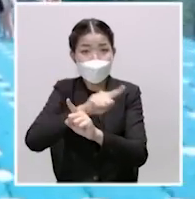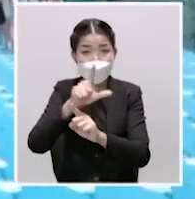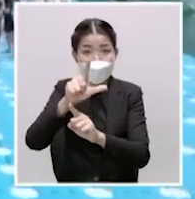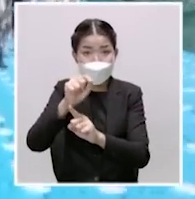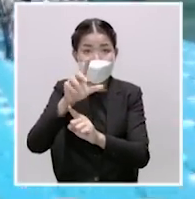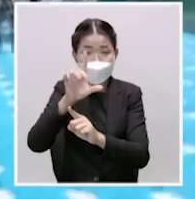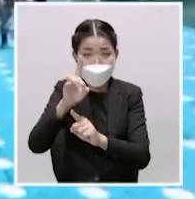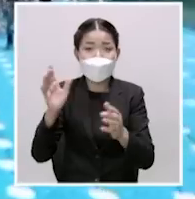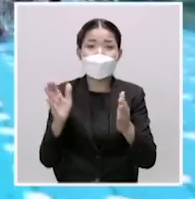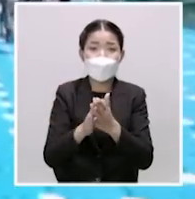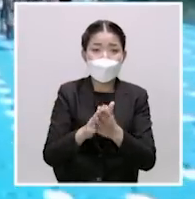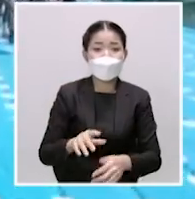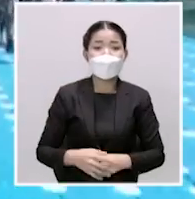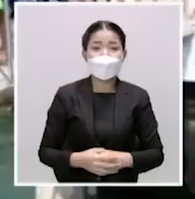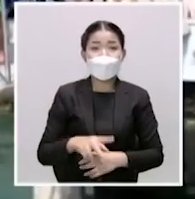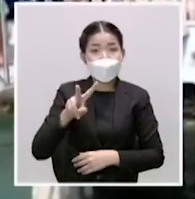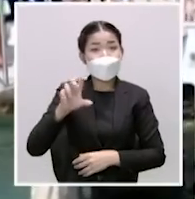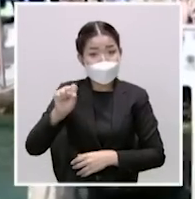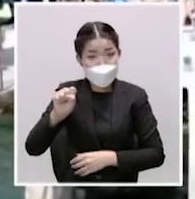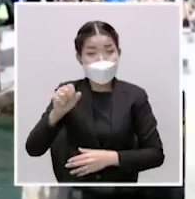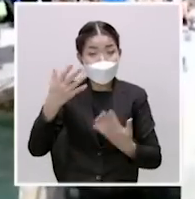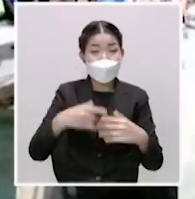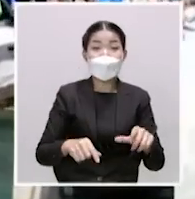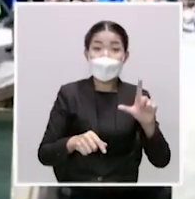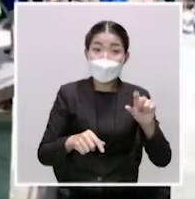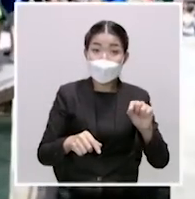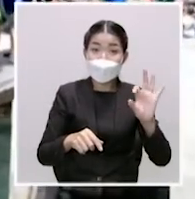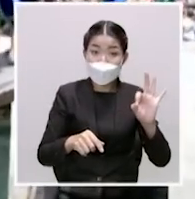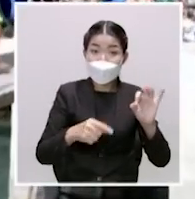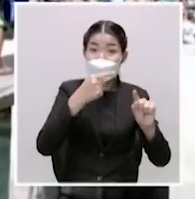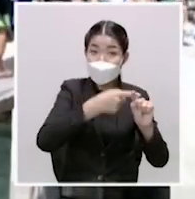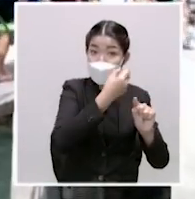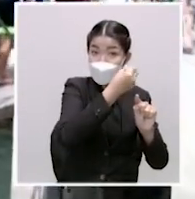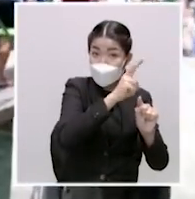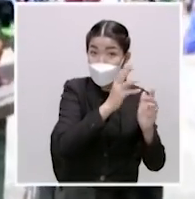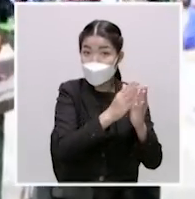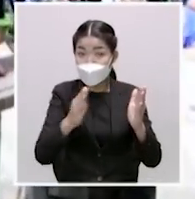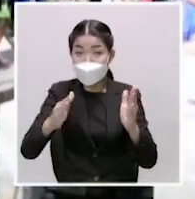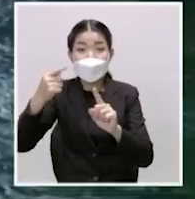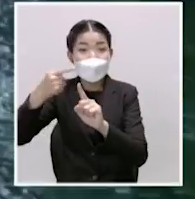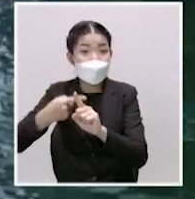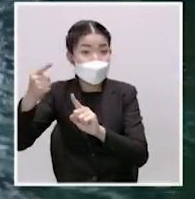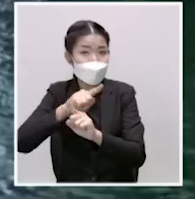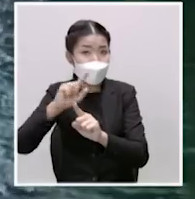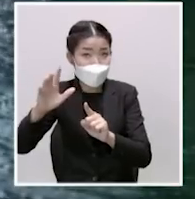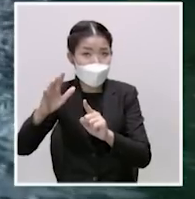325,469 คนครับส่วนวันที่29ธันวาคมถึง5มกราคมนะครับช่วงเทศกาลปีใหม่นะครับเข้ามา